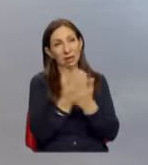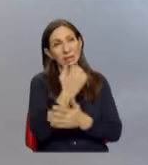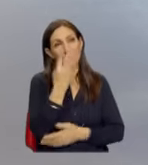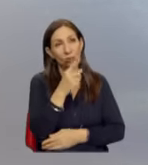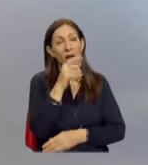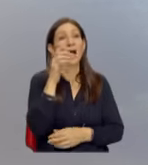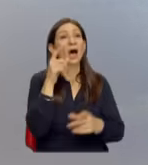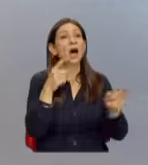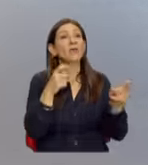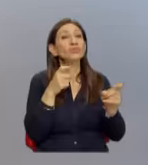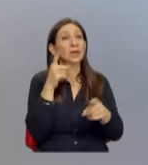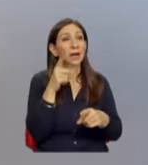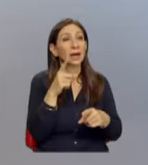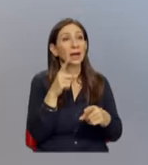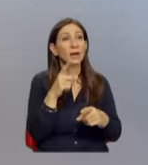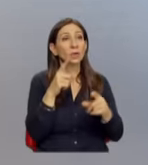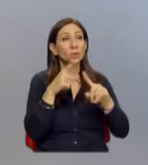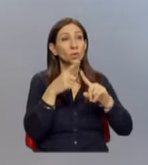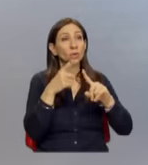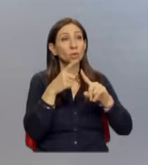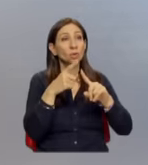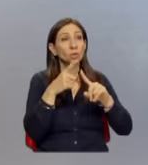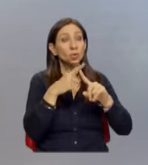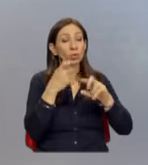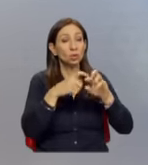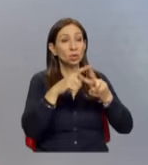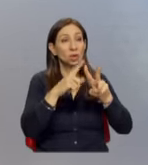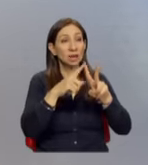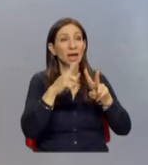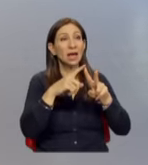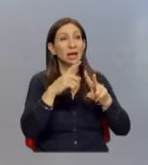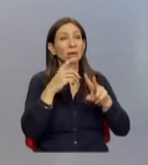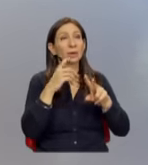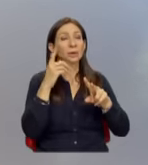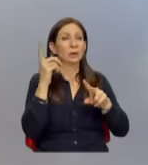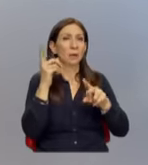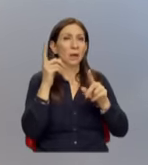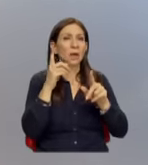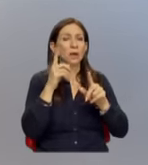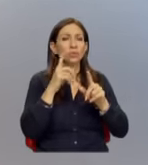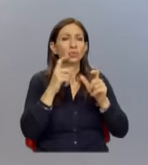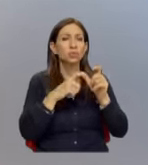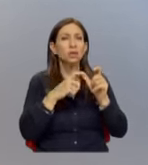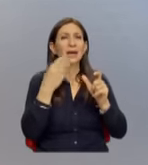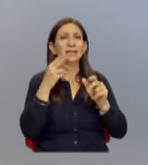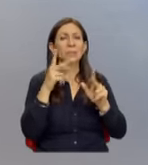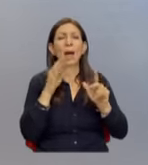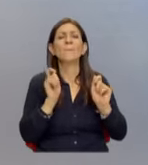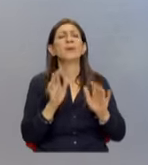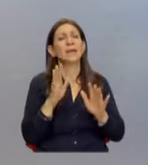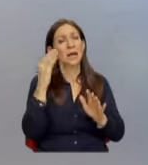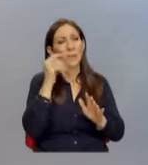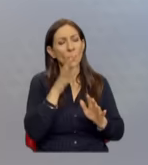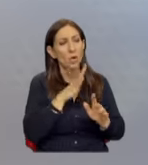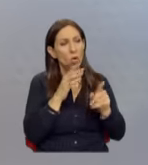Silivri'de Avcılar'da Turan Ançerli kendisi mesela Şükrü Genç gibi davranmadı. Zaten itiraz olarak da Ekrem